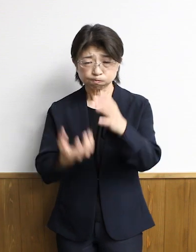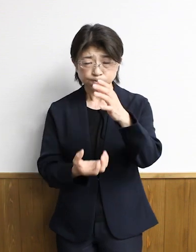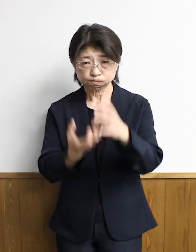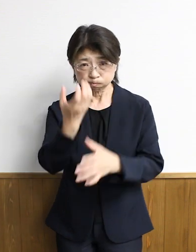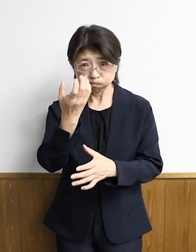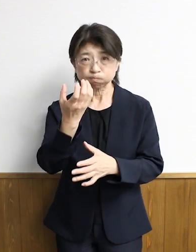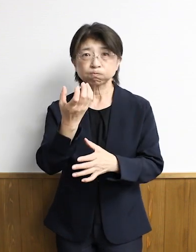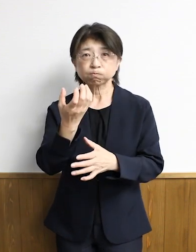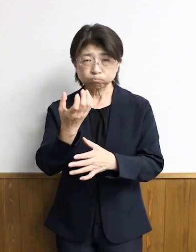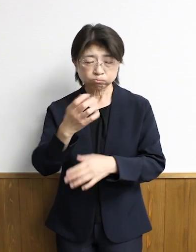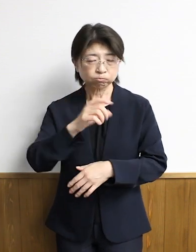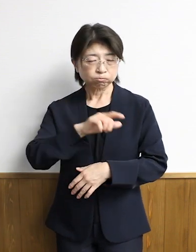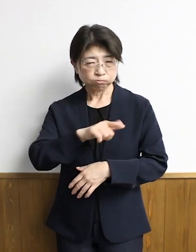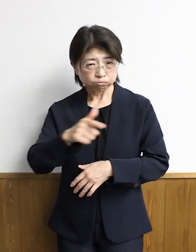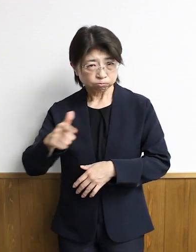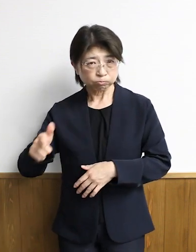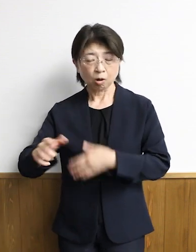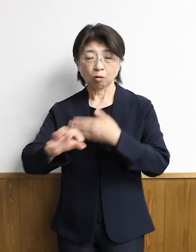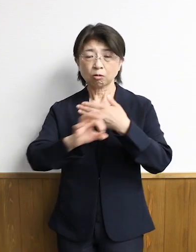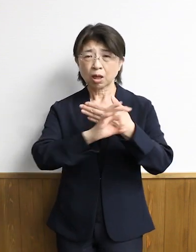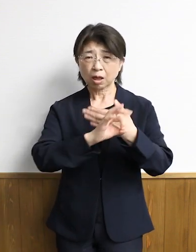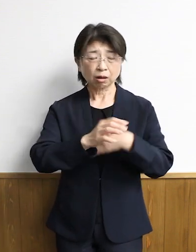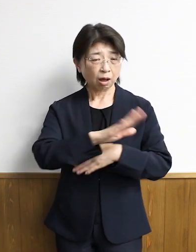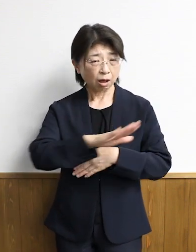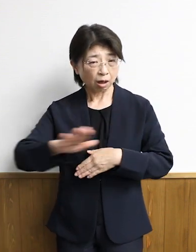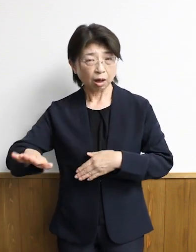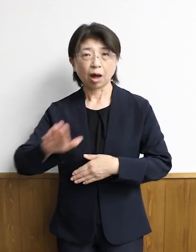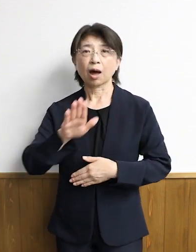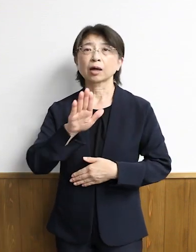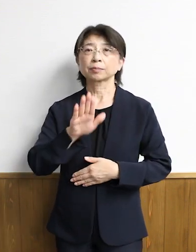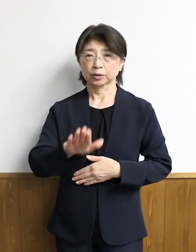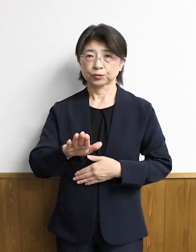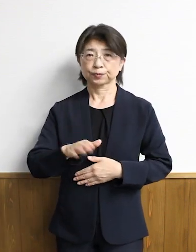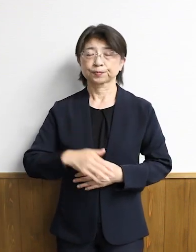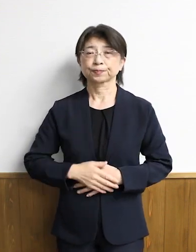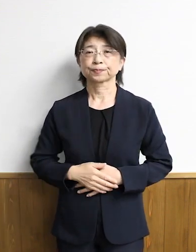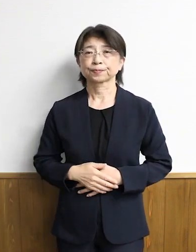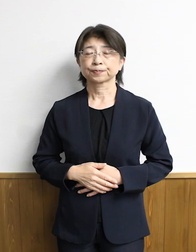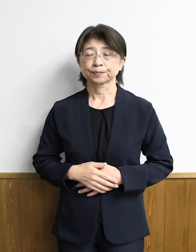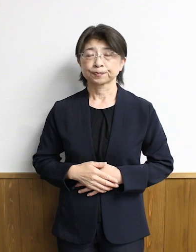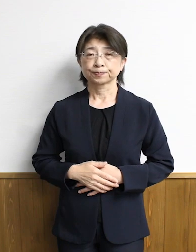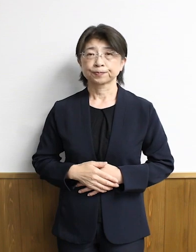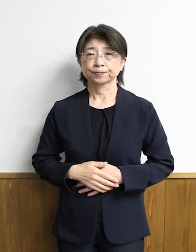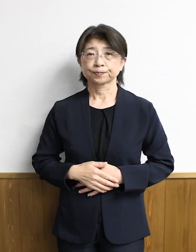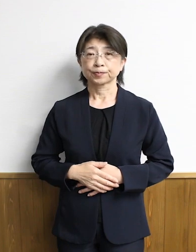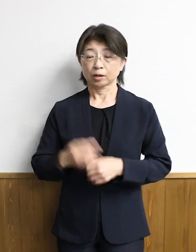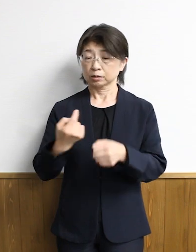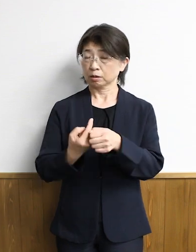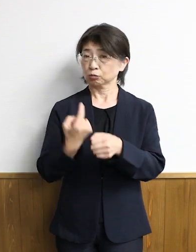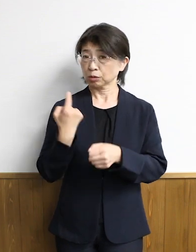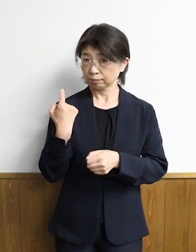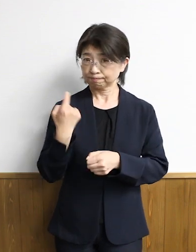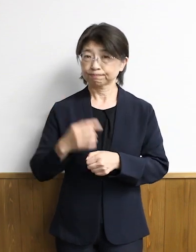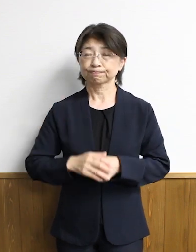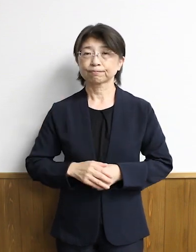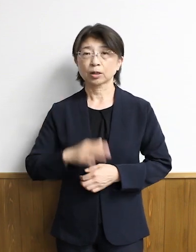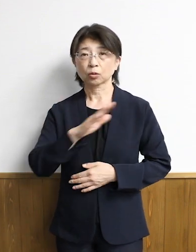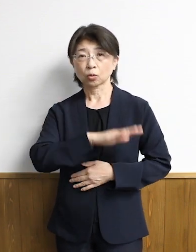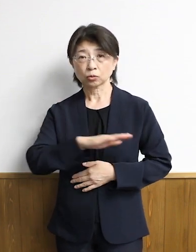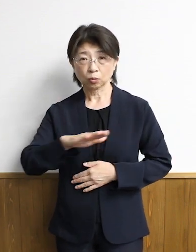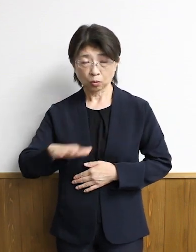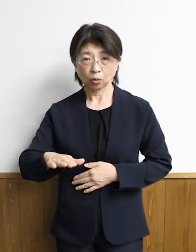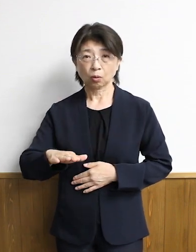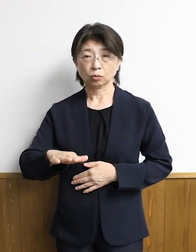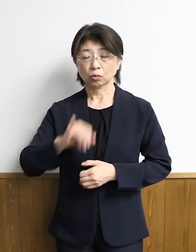を様々な事案から感じていますえここのような中昨年度子供たち